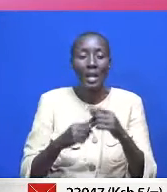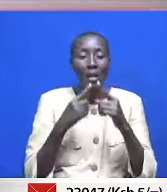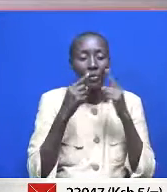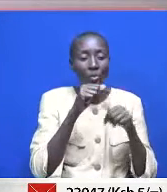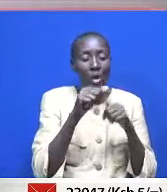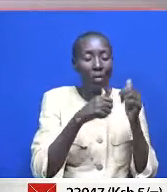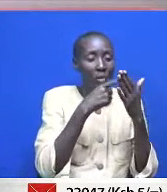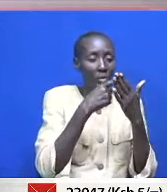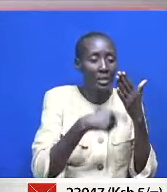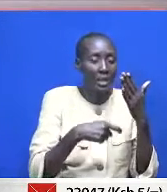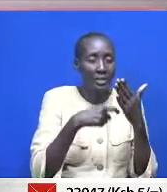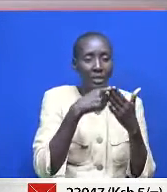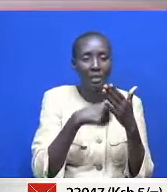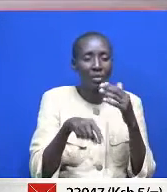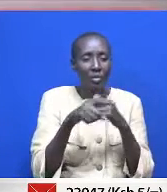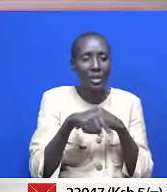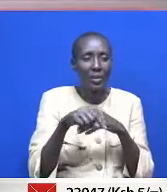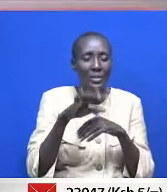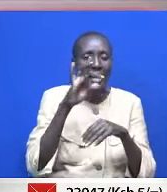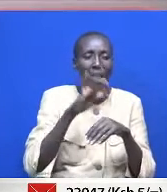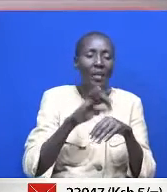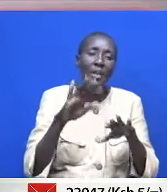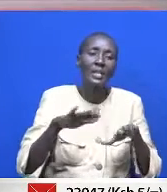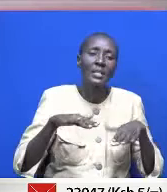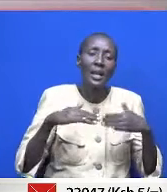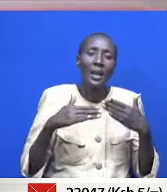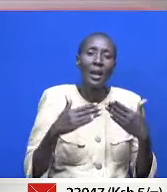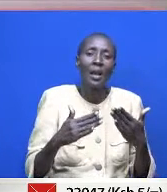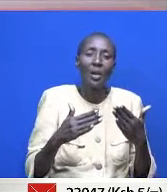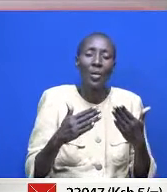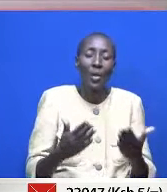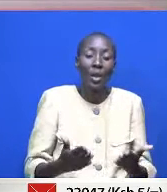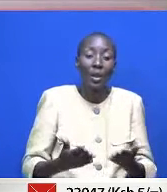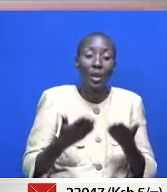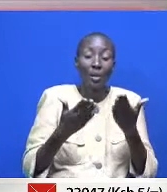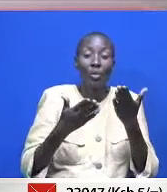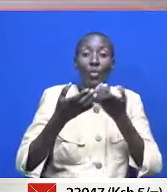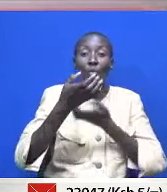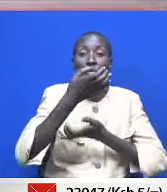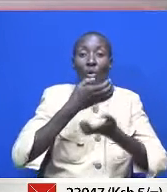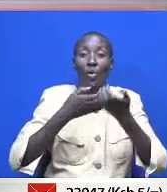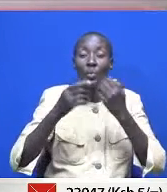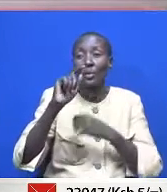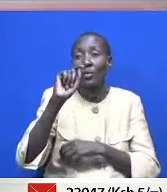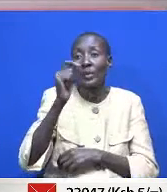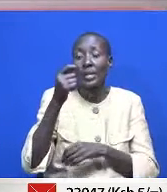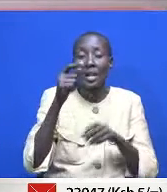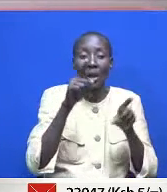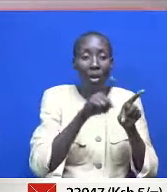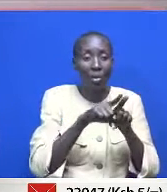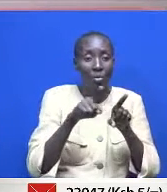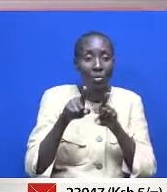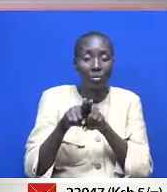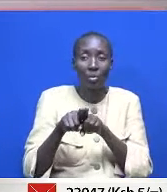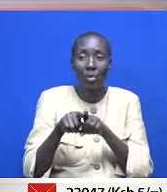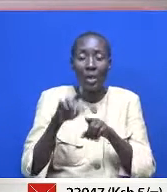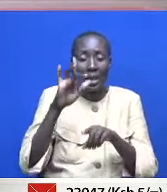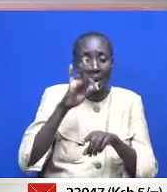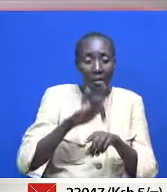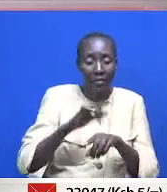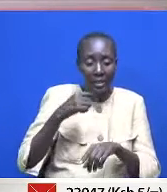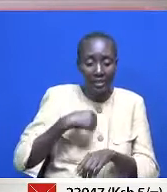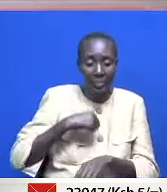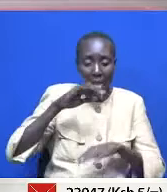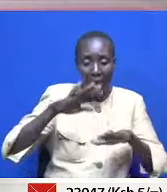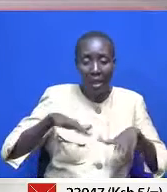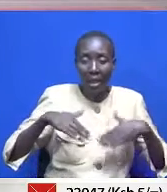Ndiyo. Kodi yetu inaathiriaje ukuaji wa uchumi wa Kenya? Na vile vile inaniathiri kivipi mimi kama